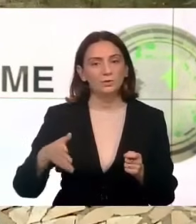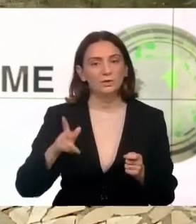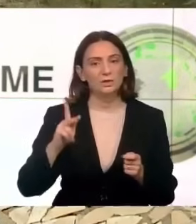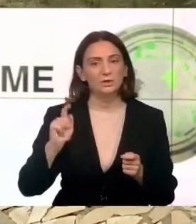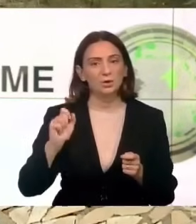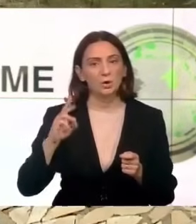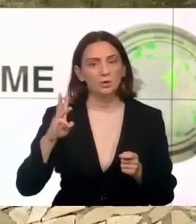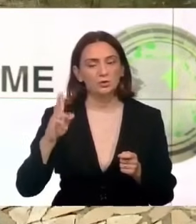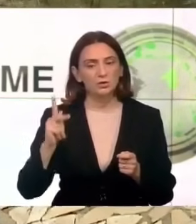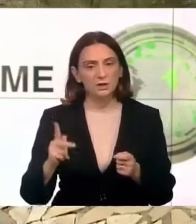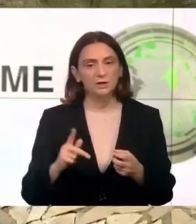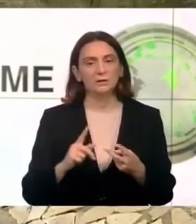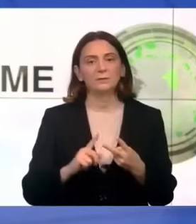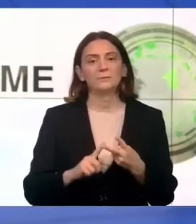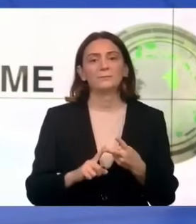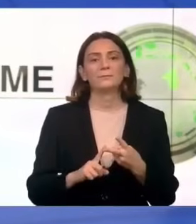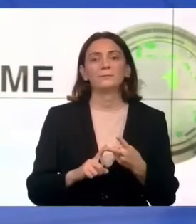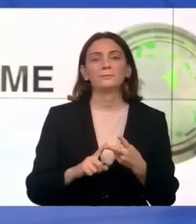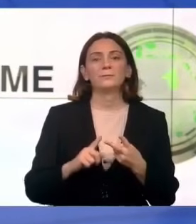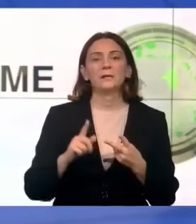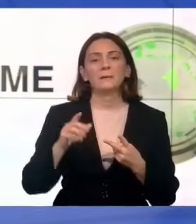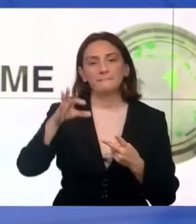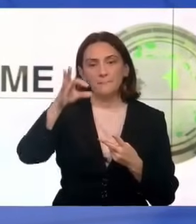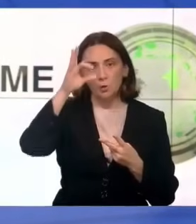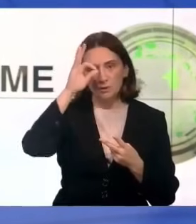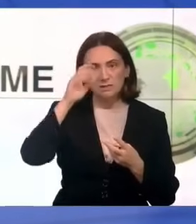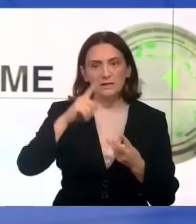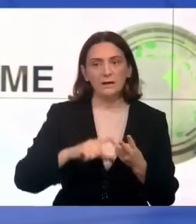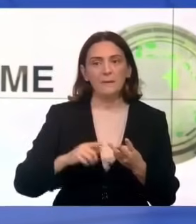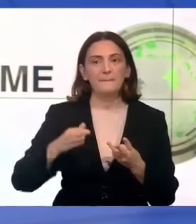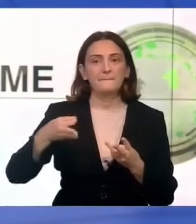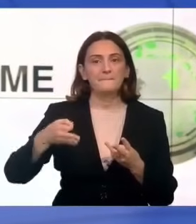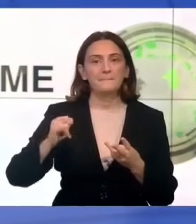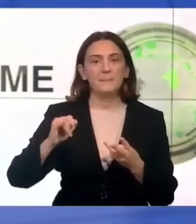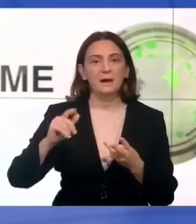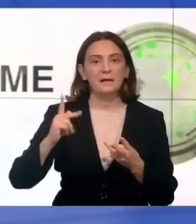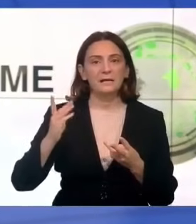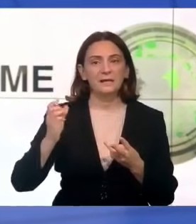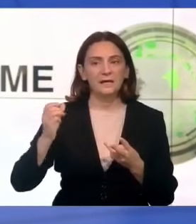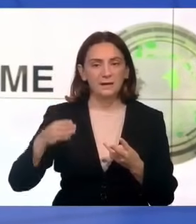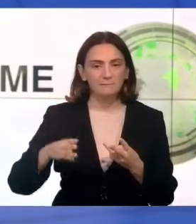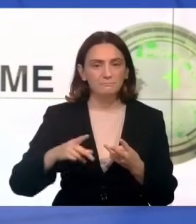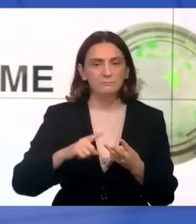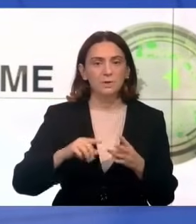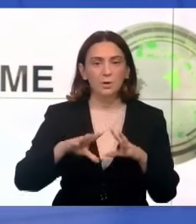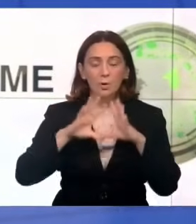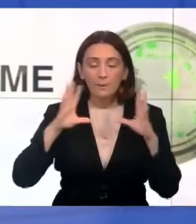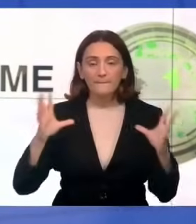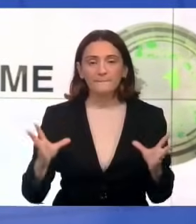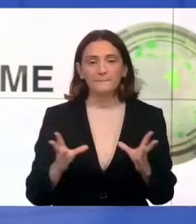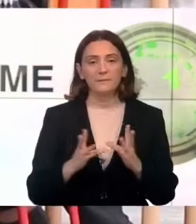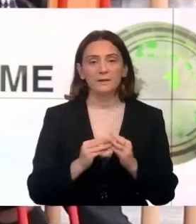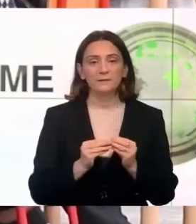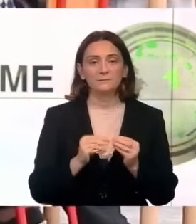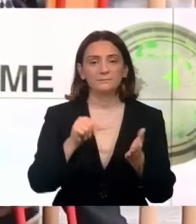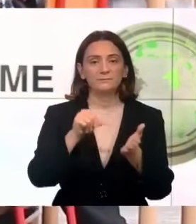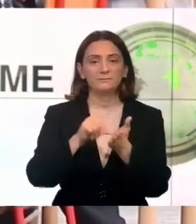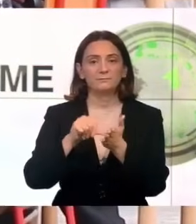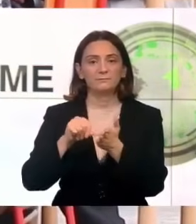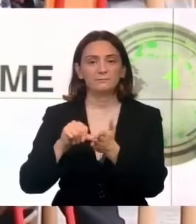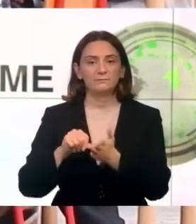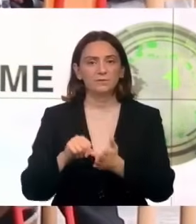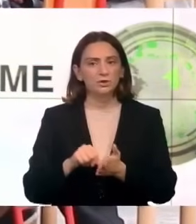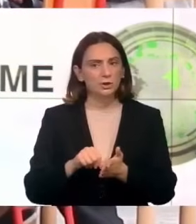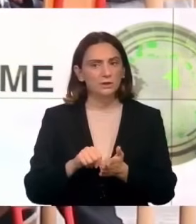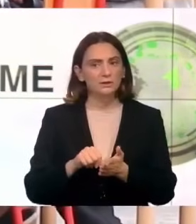Pashtu ndryshime janë bërë edhe në dy prej qendrave sociale të kryeqytetit. Qendra komunitare Shkoz nga sot do drejtohet nga Aldo Aga,